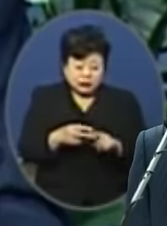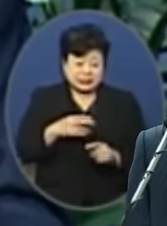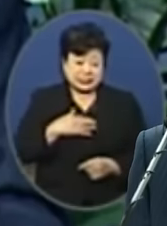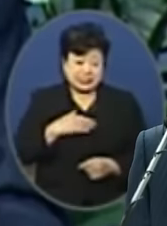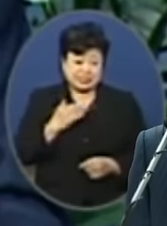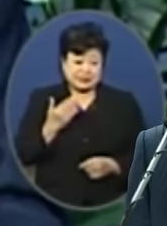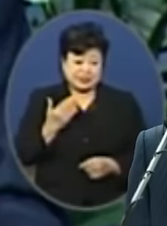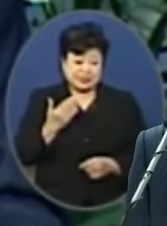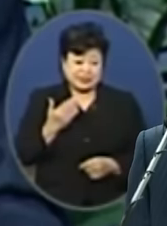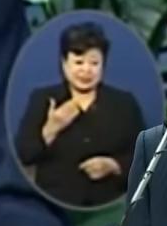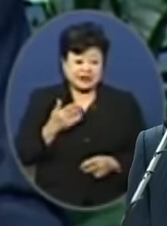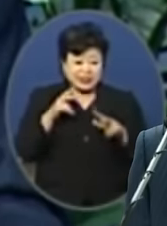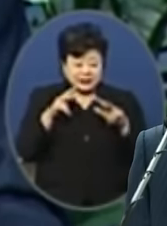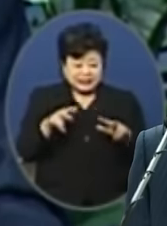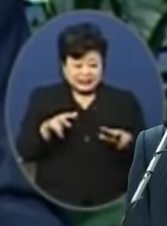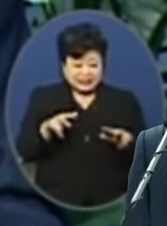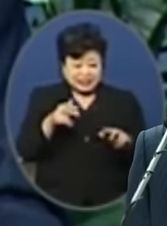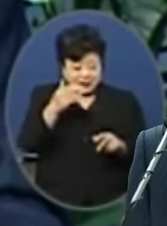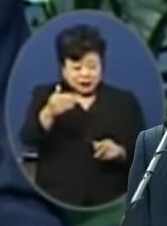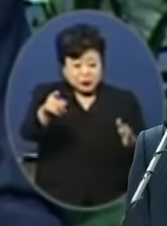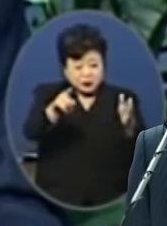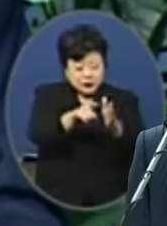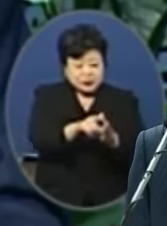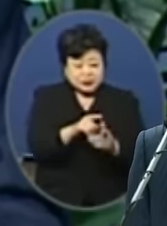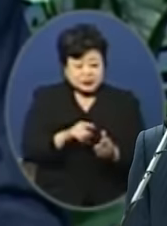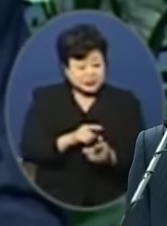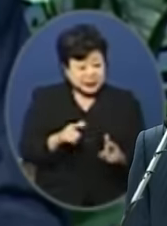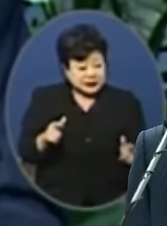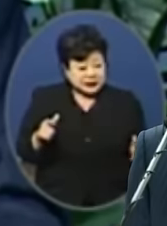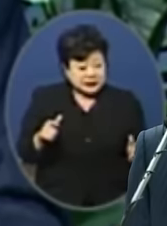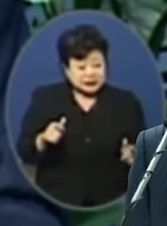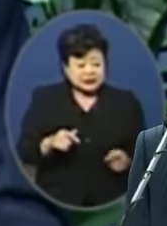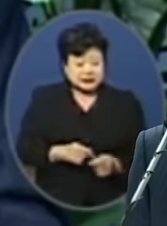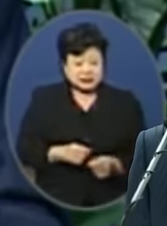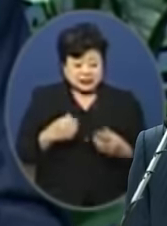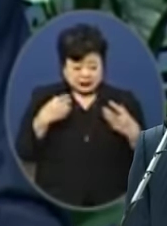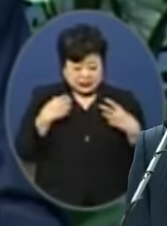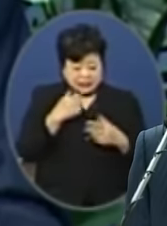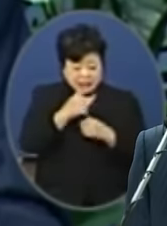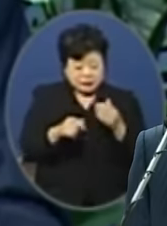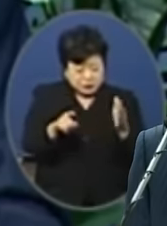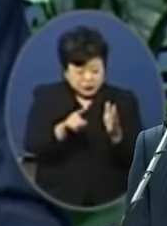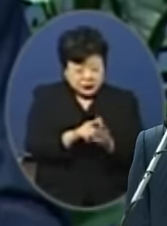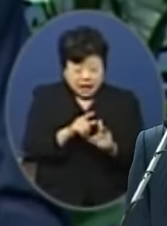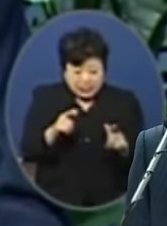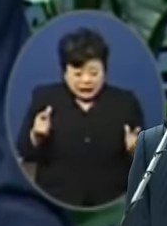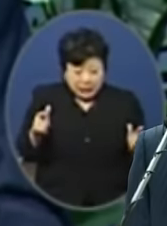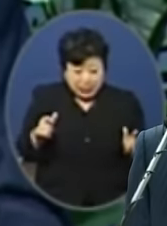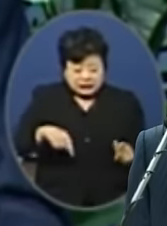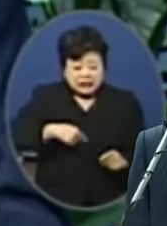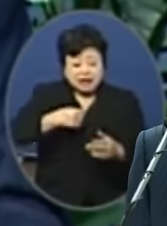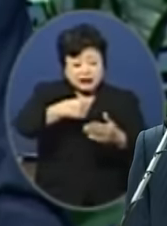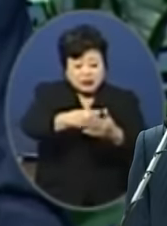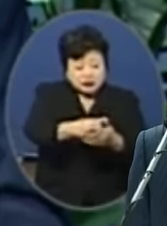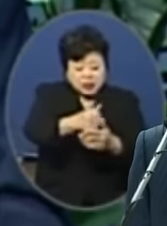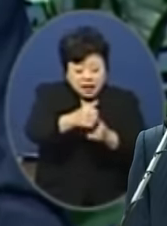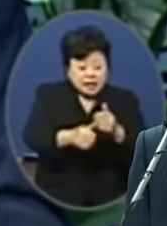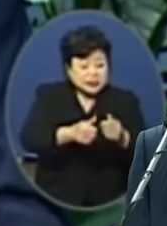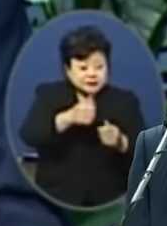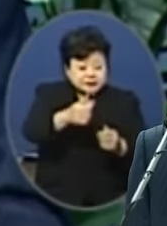적 이제는 여러분이 믿든지 안 믿든지 여러분이 달렸습니다. 그 하나님을 믿을 것이냐 안 믿을 것이냐.